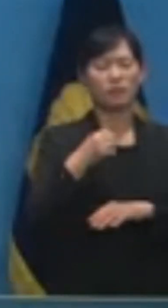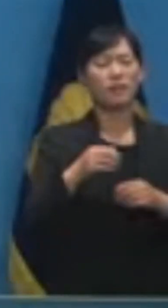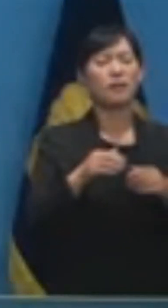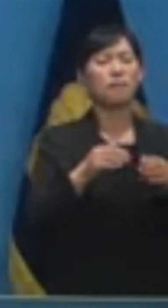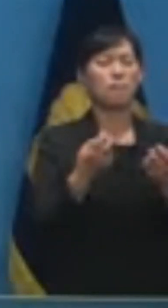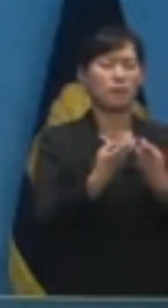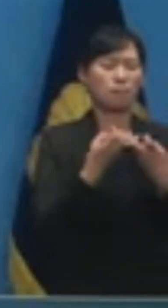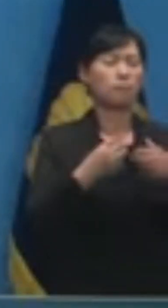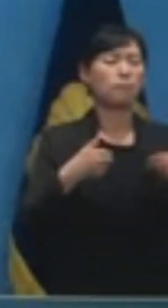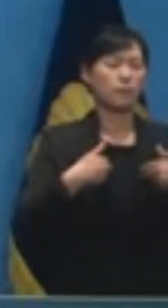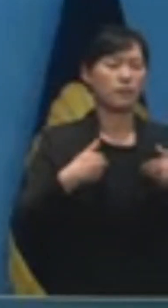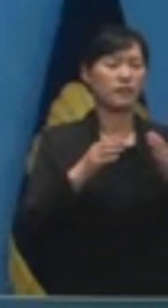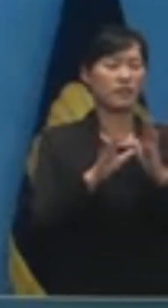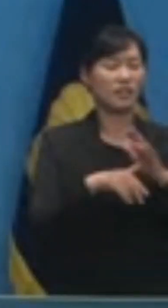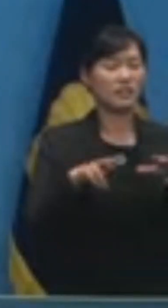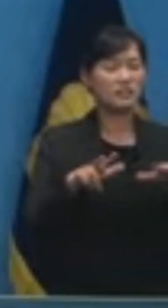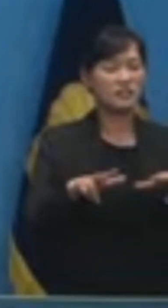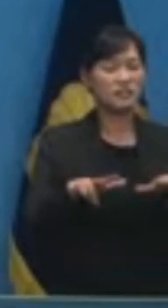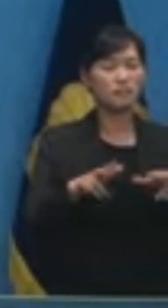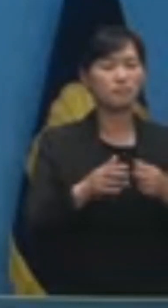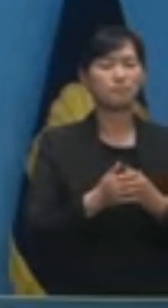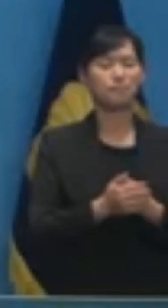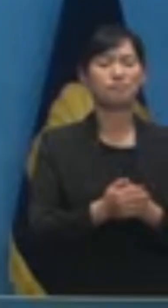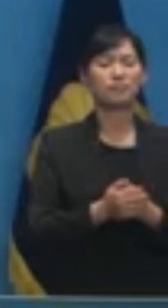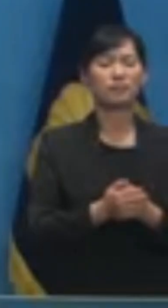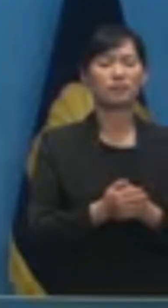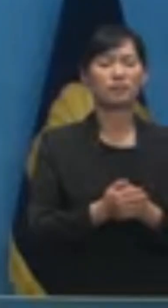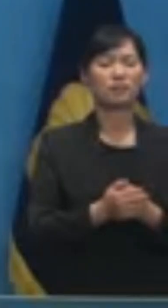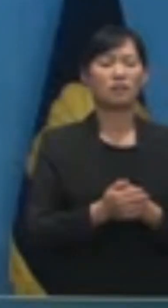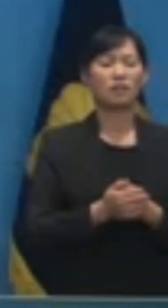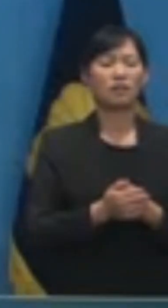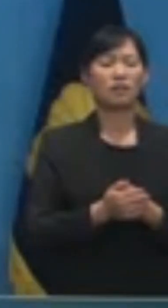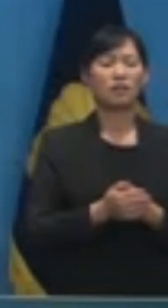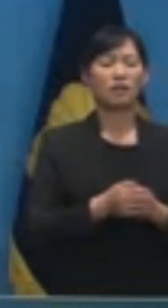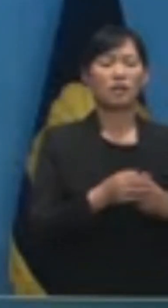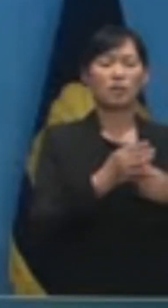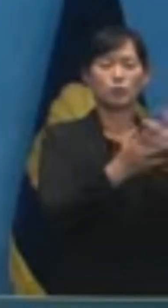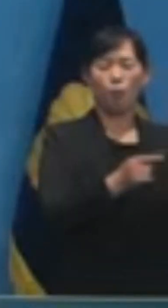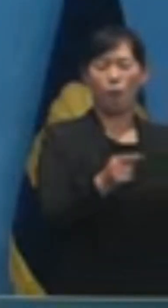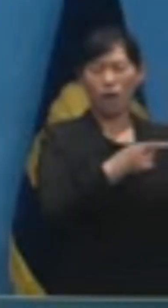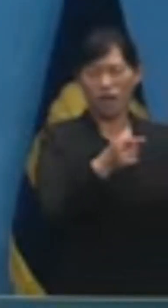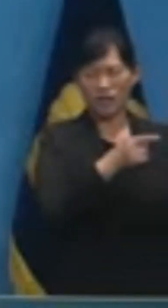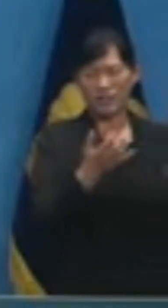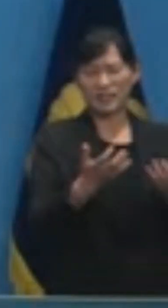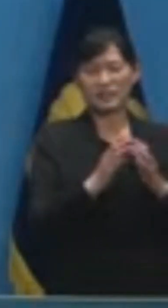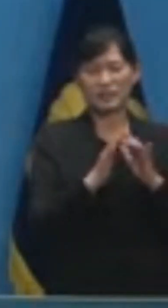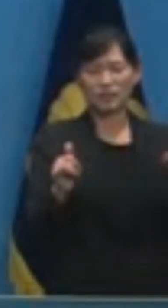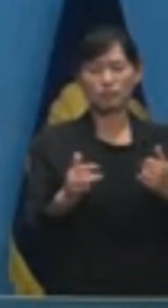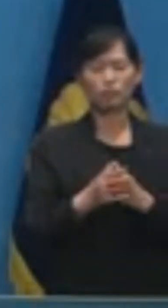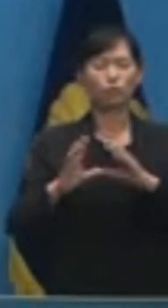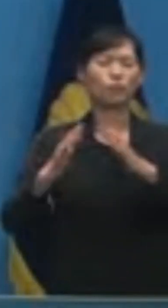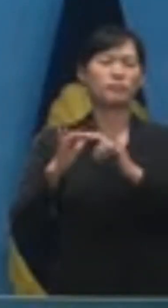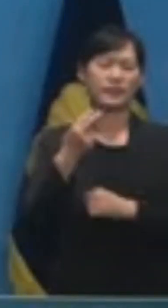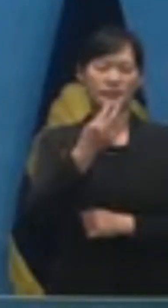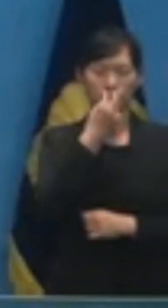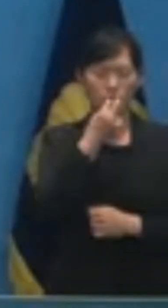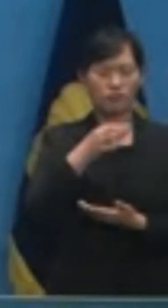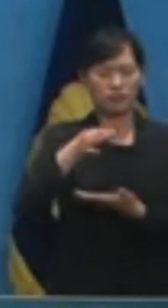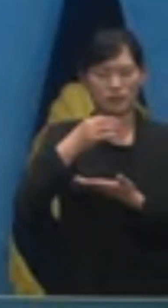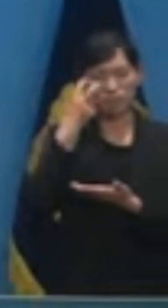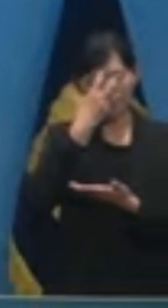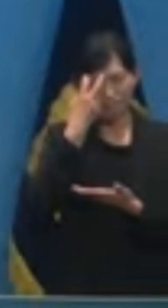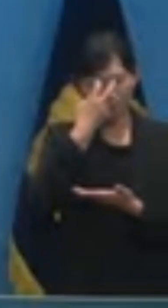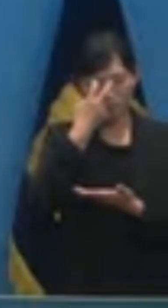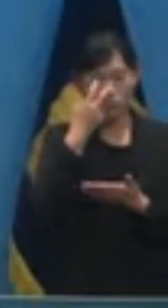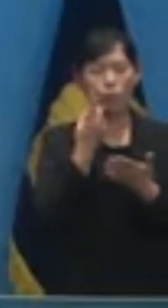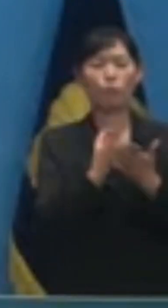시기입니다. 지금 이 시간에도 우리 소방공무원들은 국민의 생명과 재산을